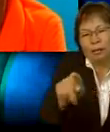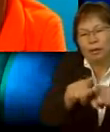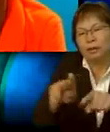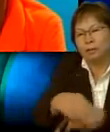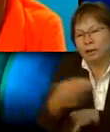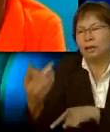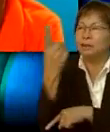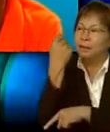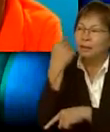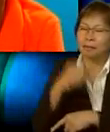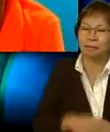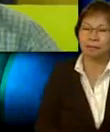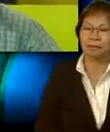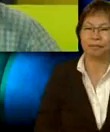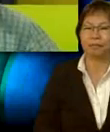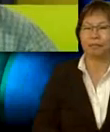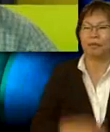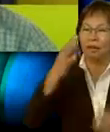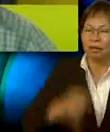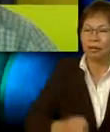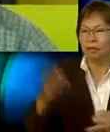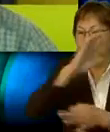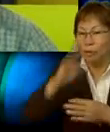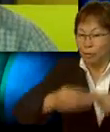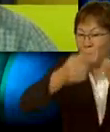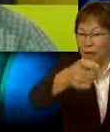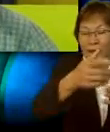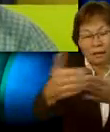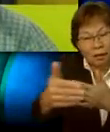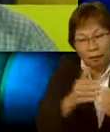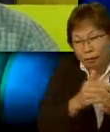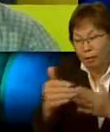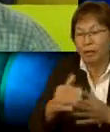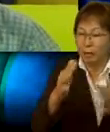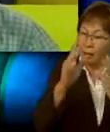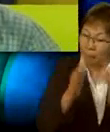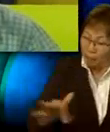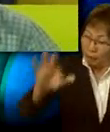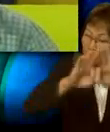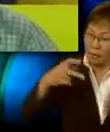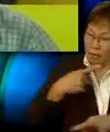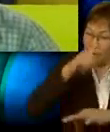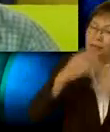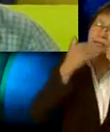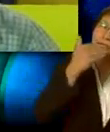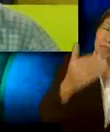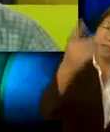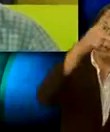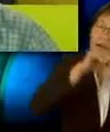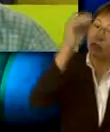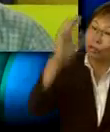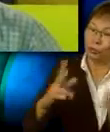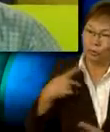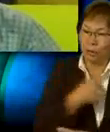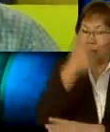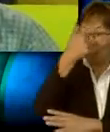seperti mereka tadi. Kalau kamu tak pernah bagi hadiah pun tak mengapa, Arjun. Yang penting, kita mesti berterima kasih kepada cikgu